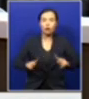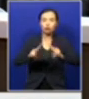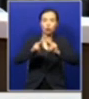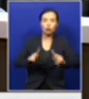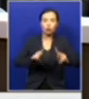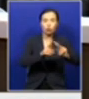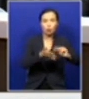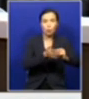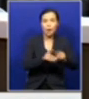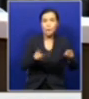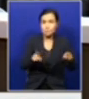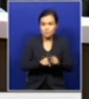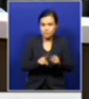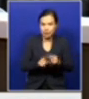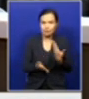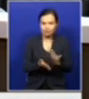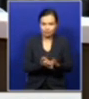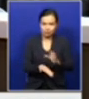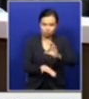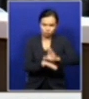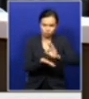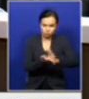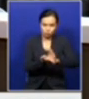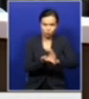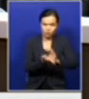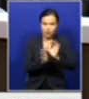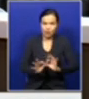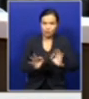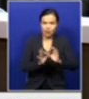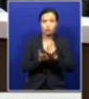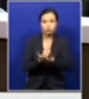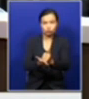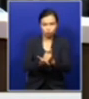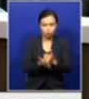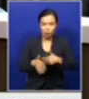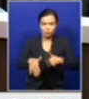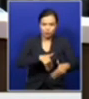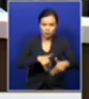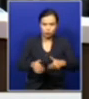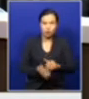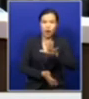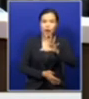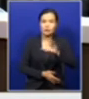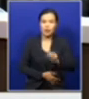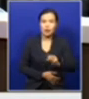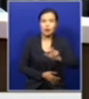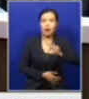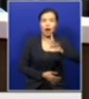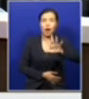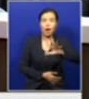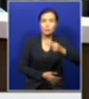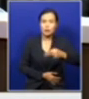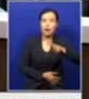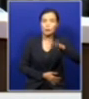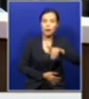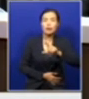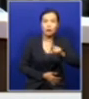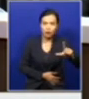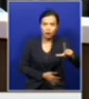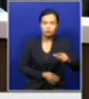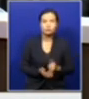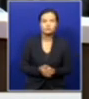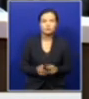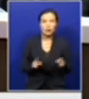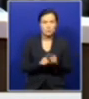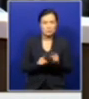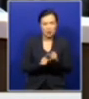งกับเงินที่จำเป็นต้องใช้เพื่อเยียวยาพี่น้องประชาชนจำนวน 555,000 ล้านบาทเป็นการบี